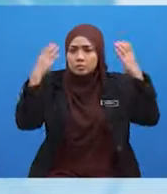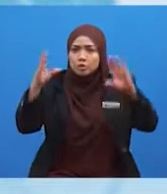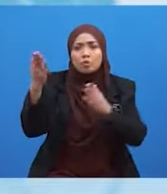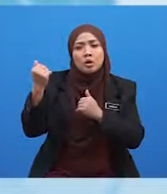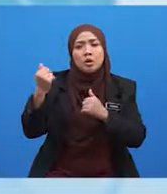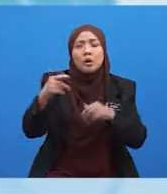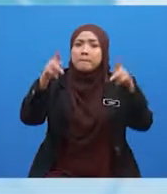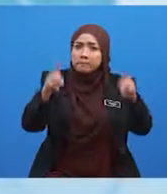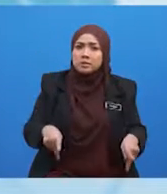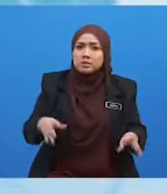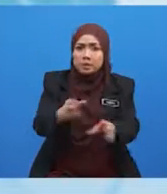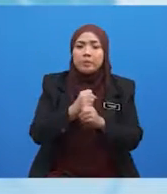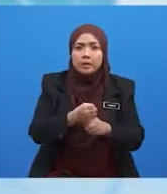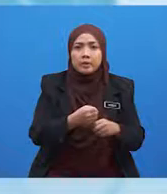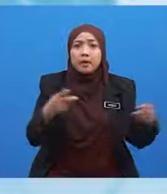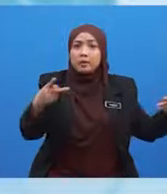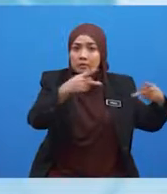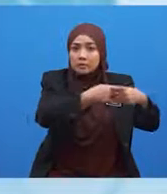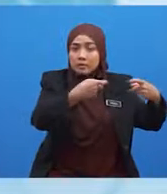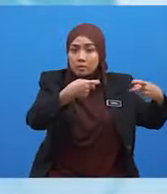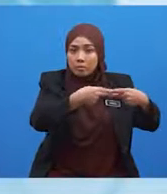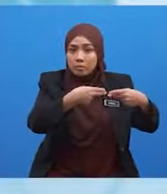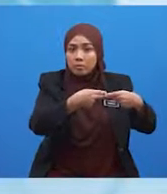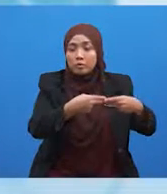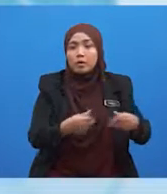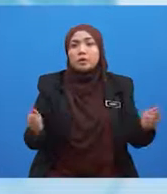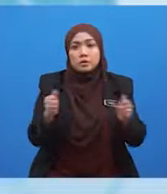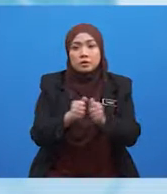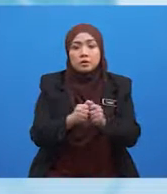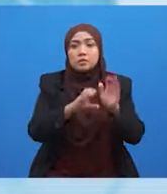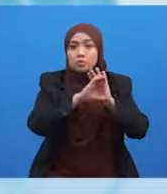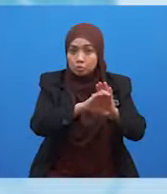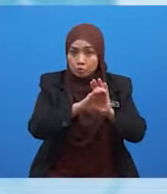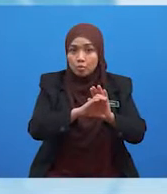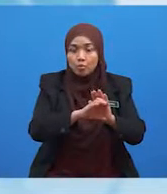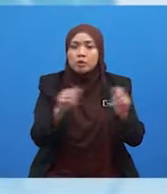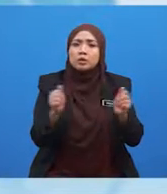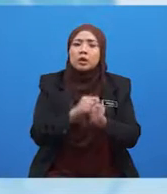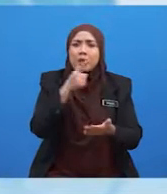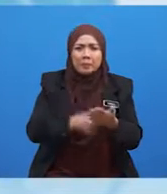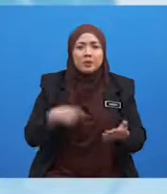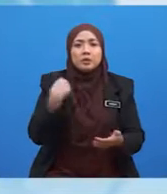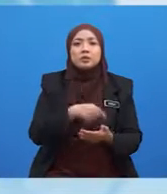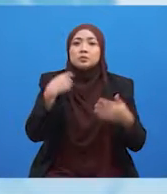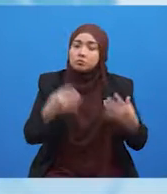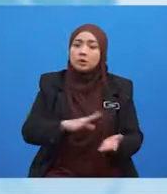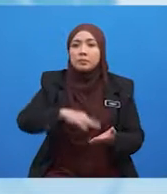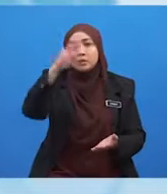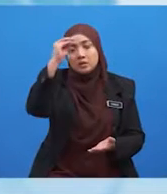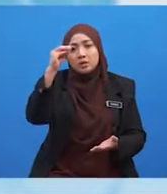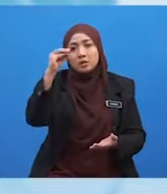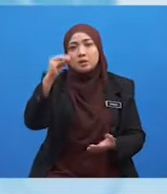harap belajar dapat mengkaitkan contoh dengan apa yang telah kita pelajari dalam proses penjagaan